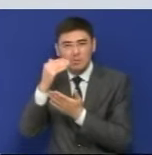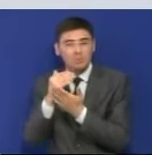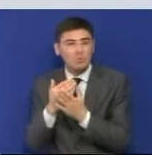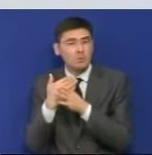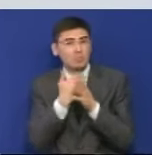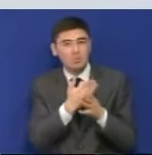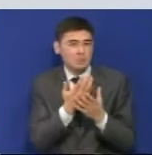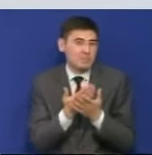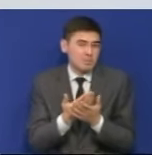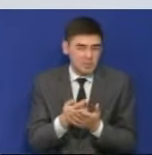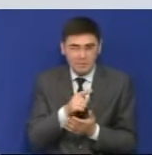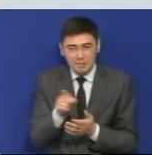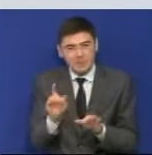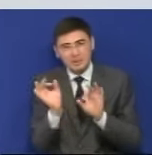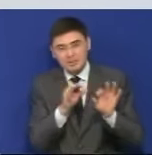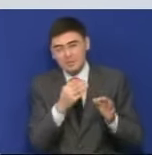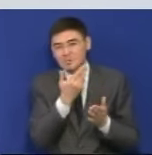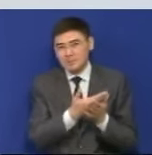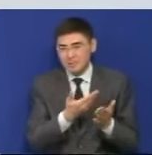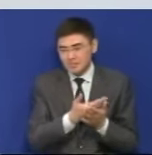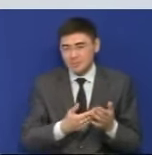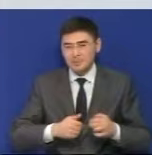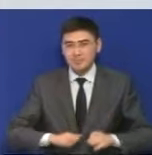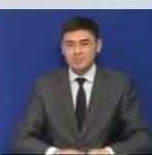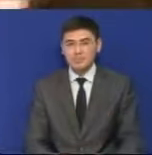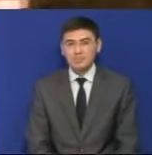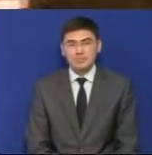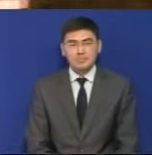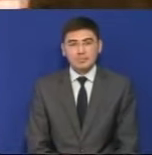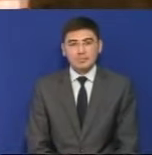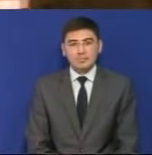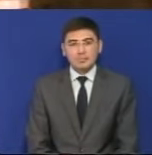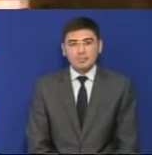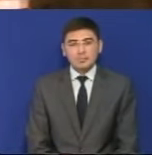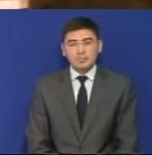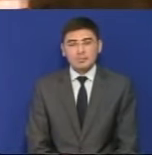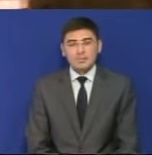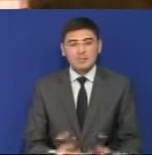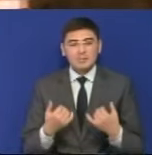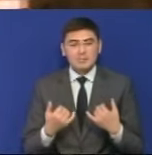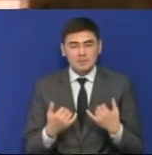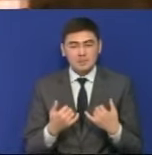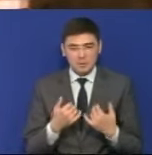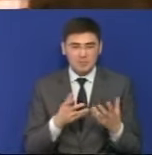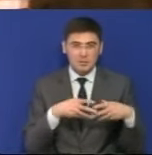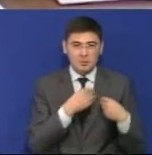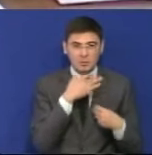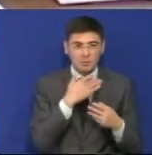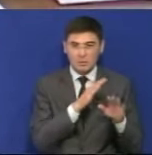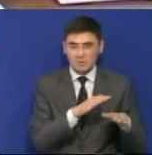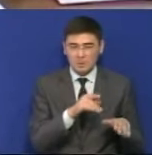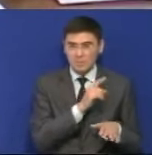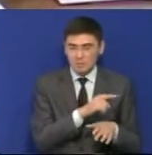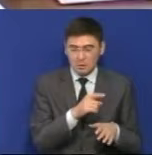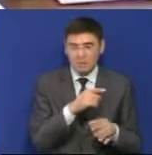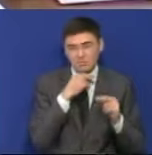государственных программ для социально уязвимых категорий граждан. На сегодняшний день многодетным матерям уделяется